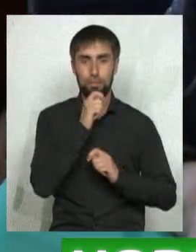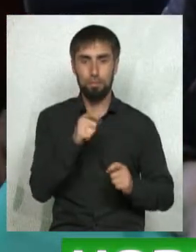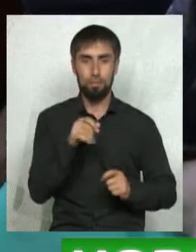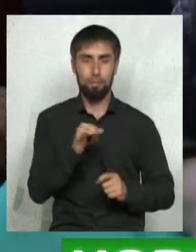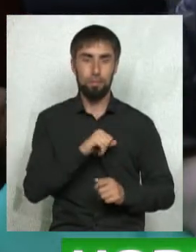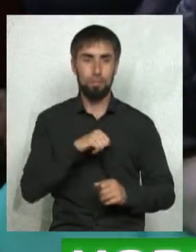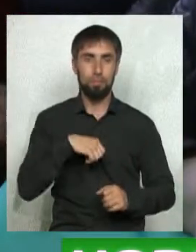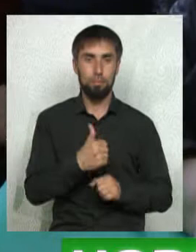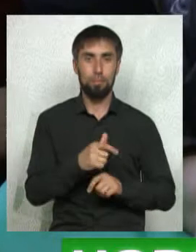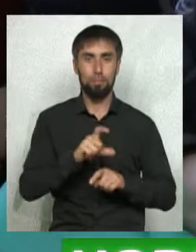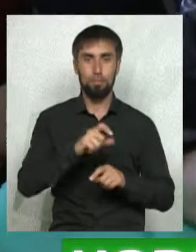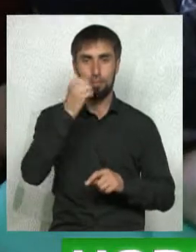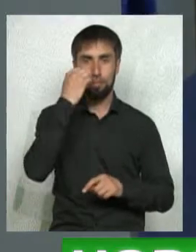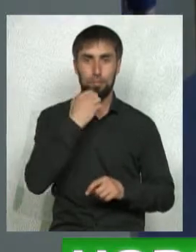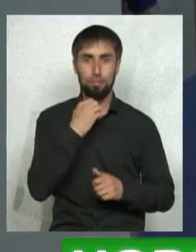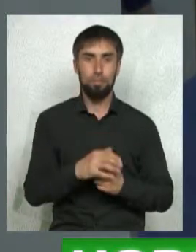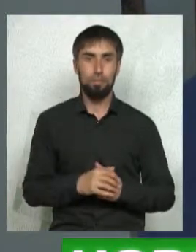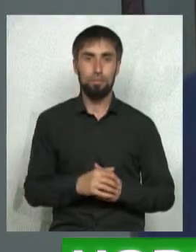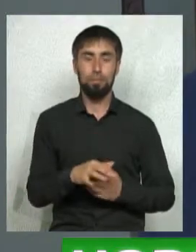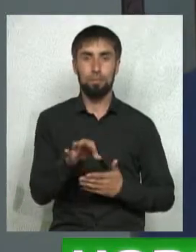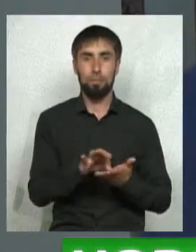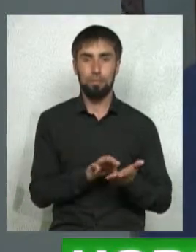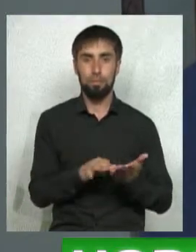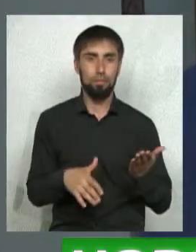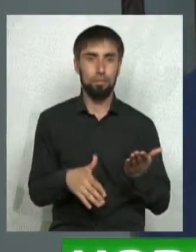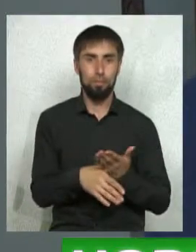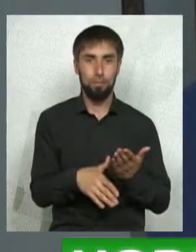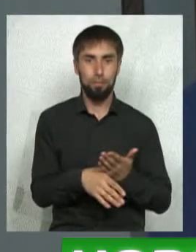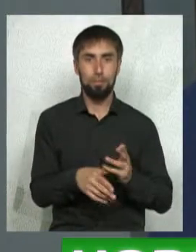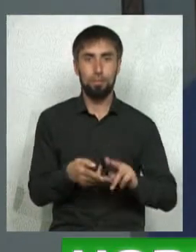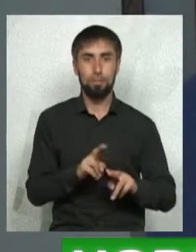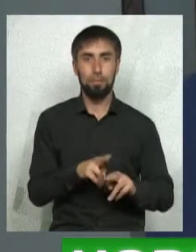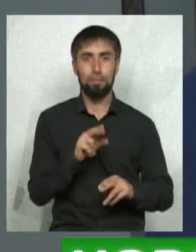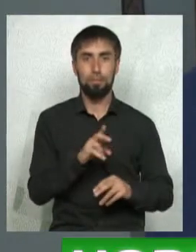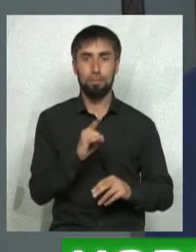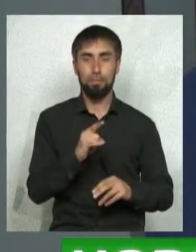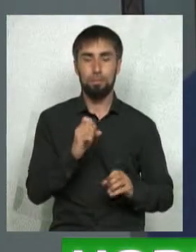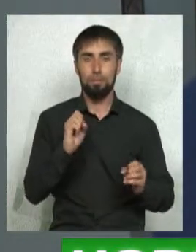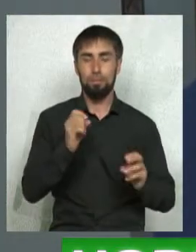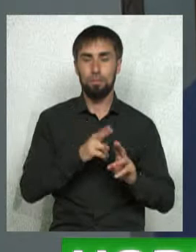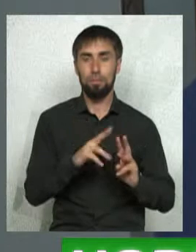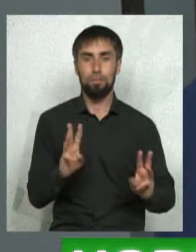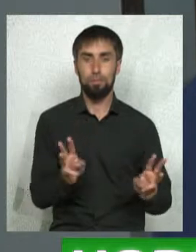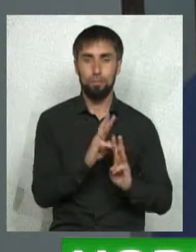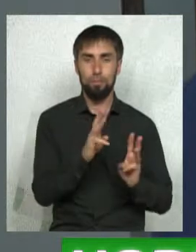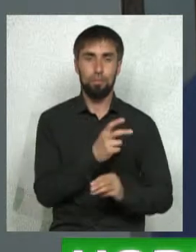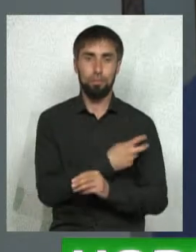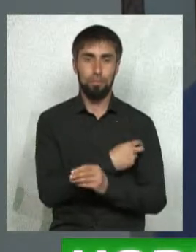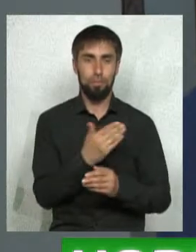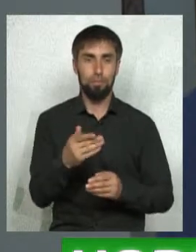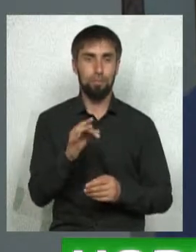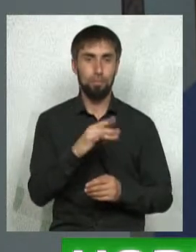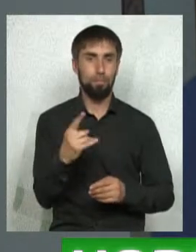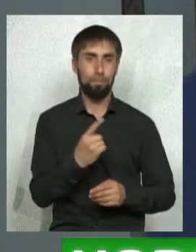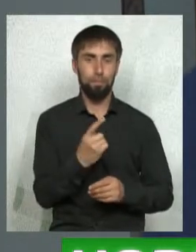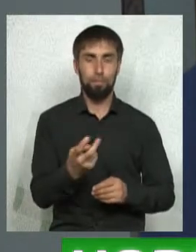самое главное, слова благодарности. Скорая помощь – это как бы пожарная медицине. Они первым